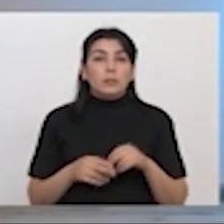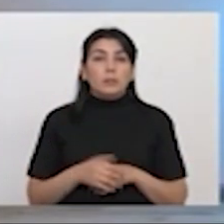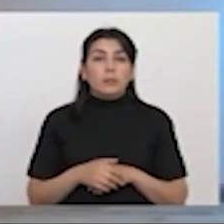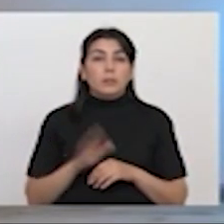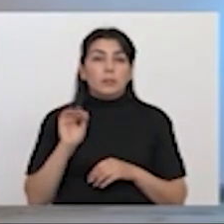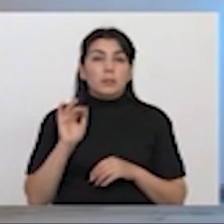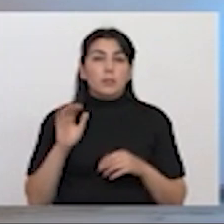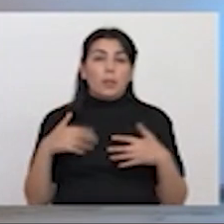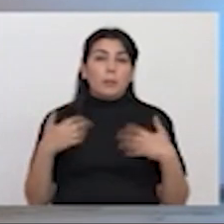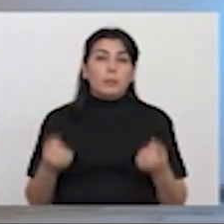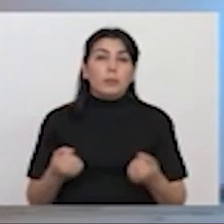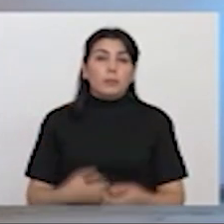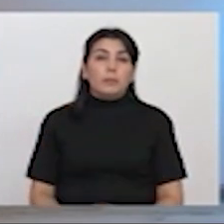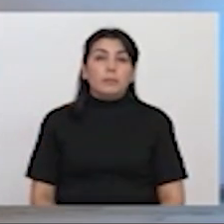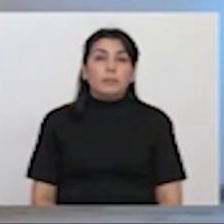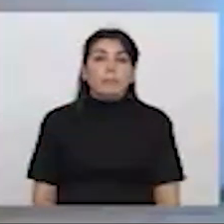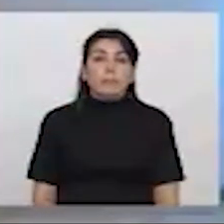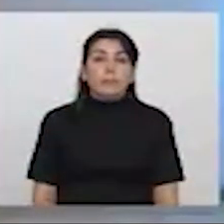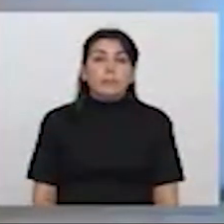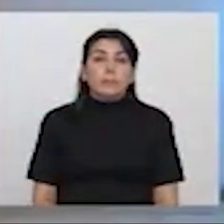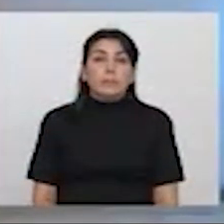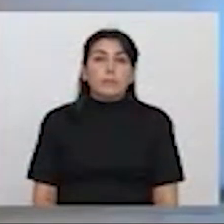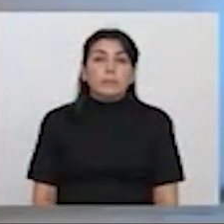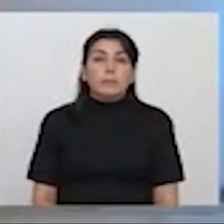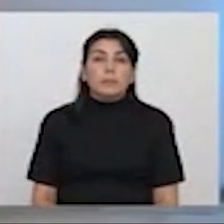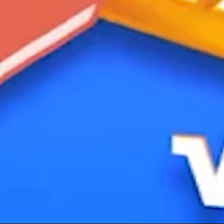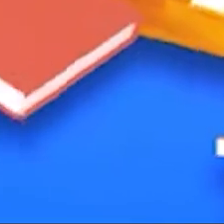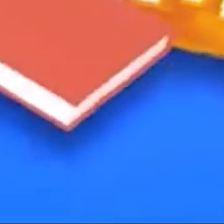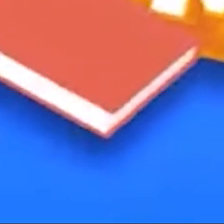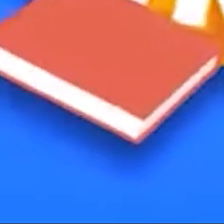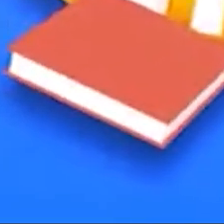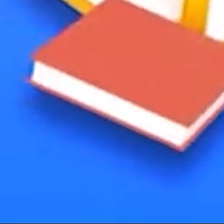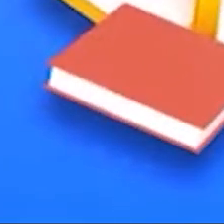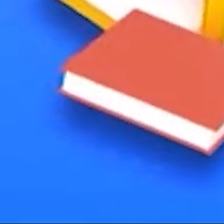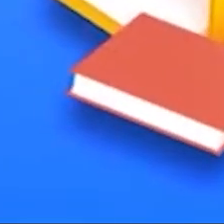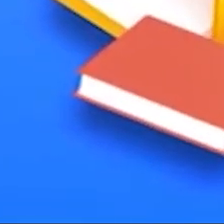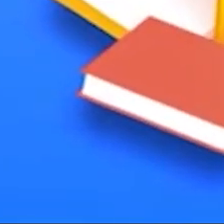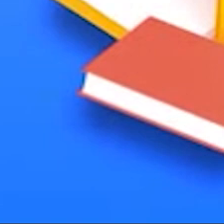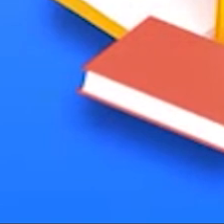yetdi. Xayr, salomat bo'ling.